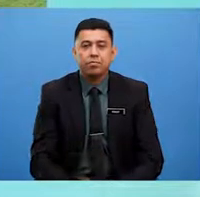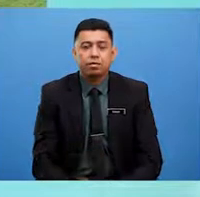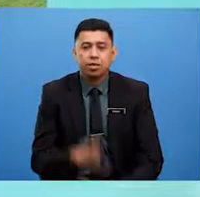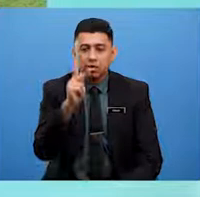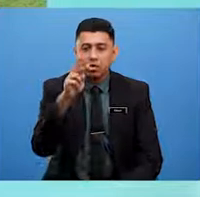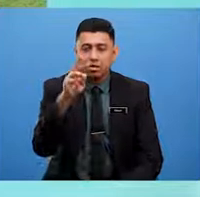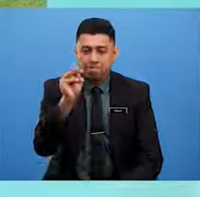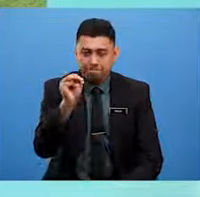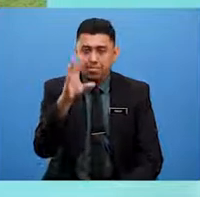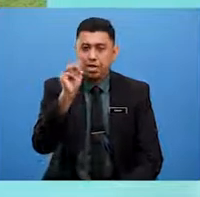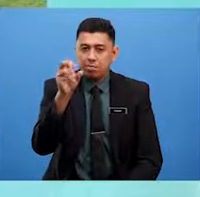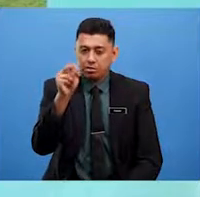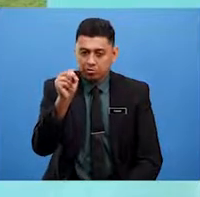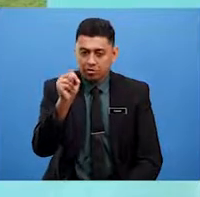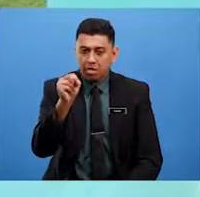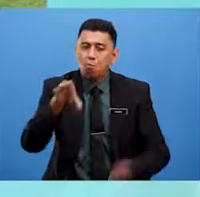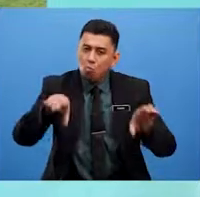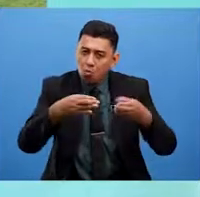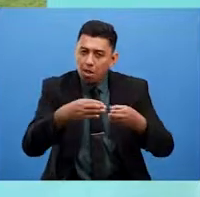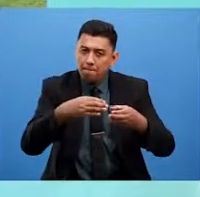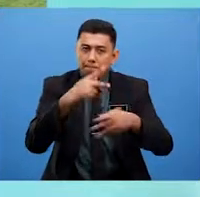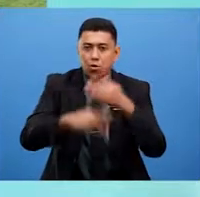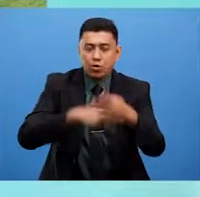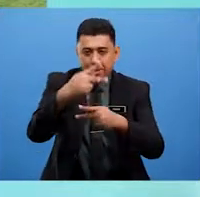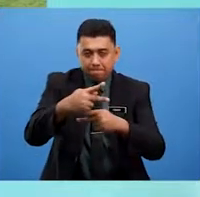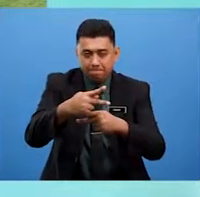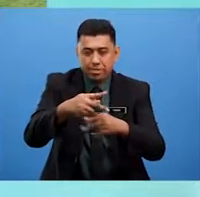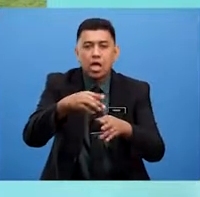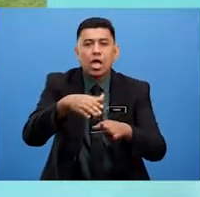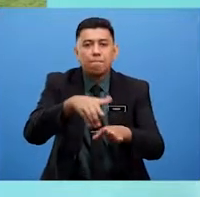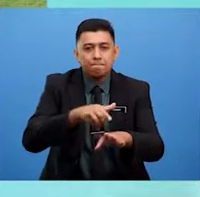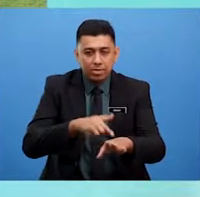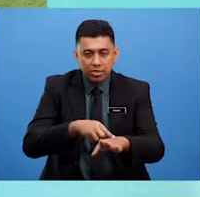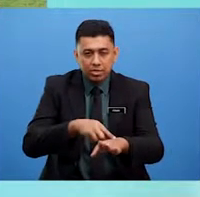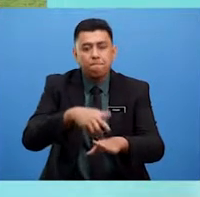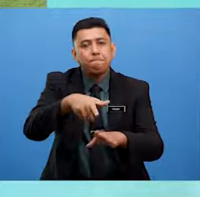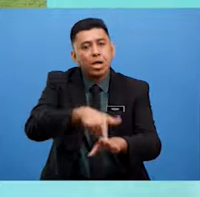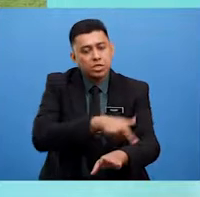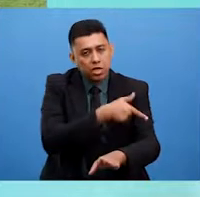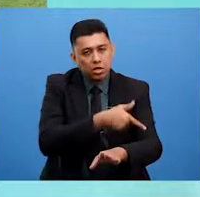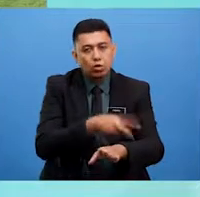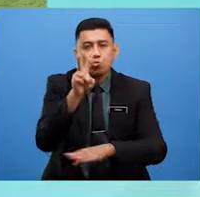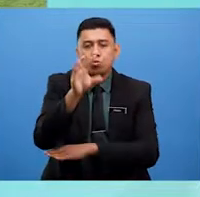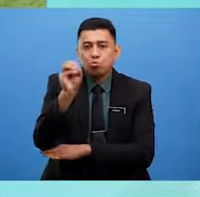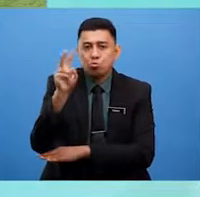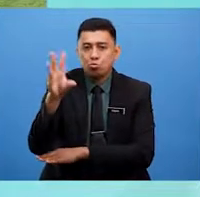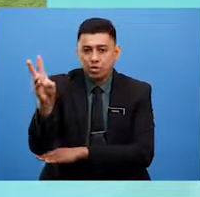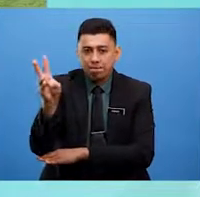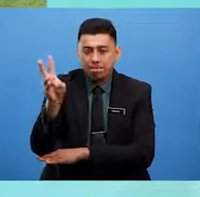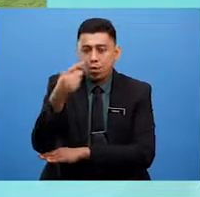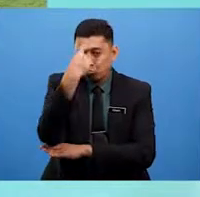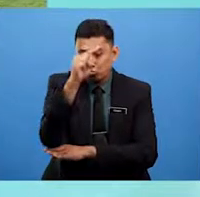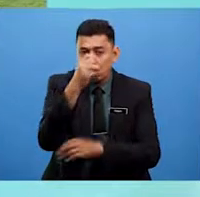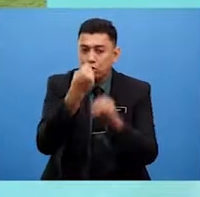KRM, MSN rangka program jangka panjang Sukan Asia 2026. Atlet pecut